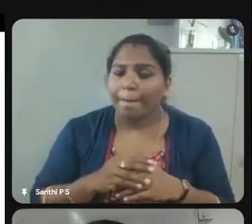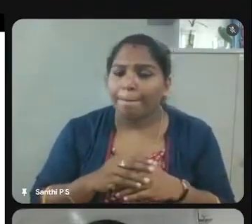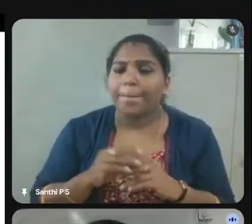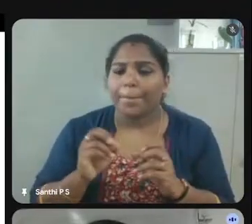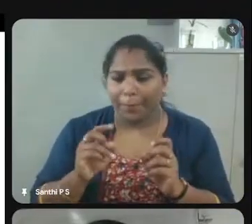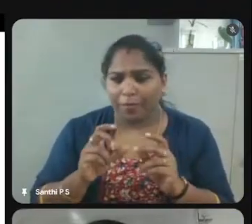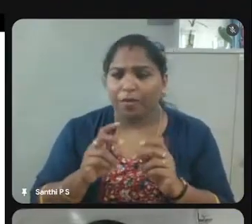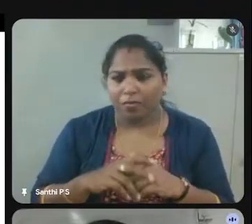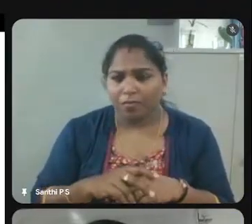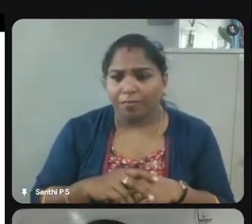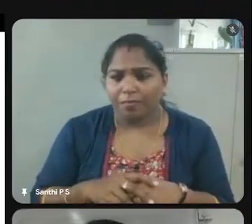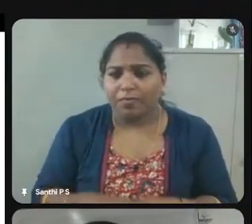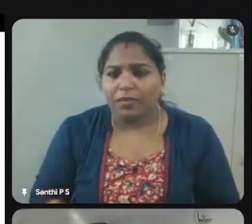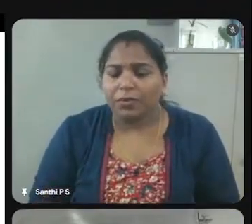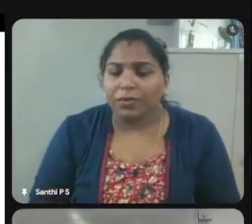ഓക്കെ